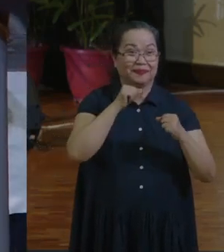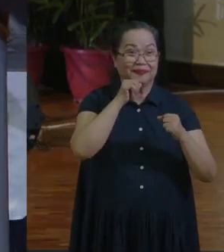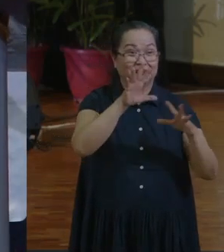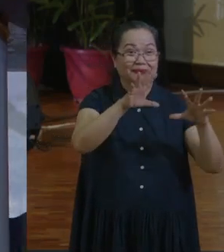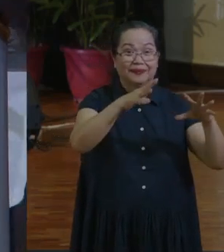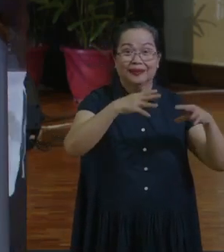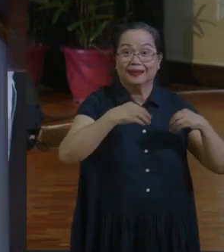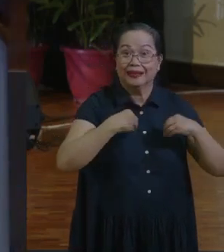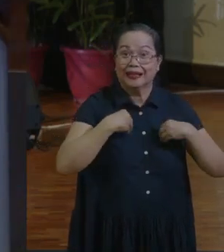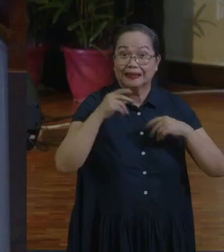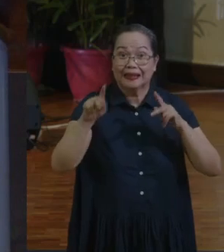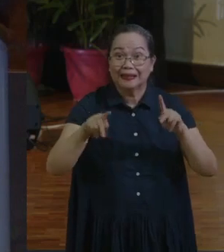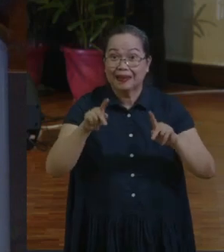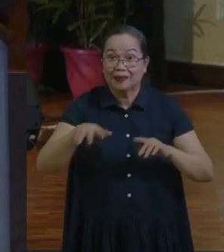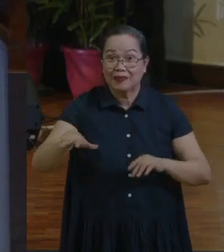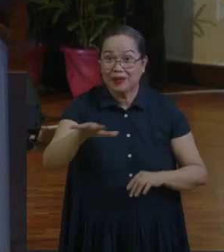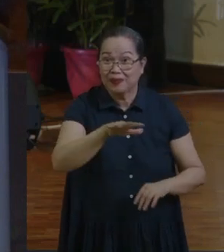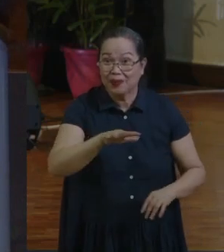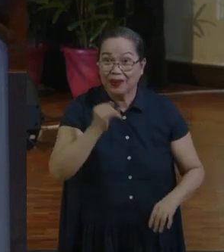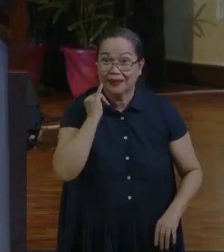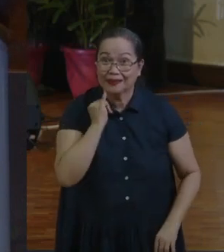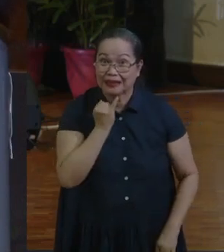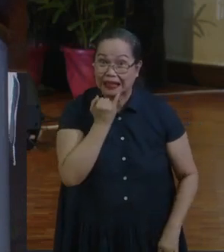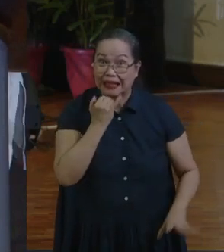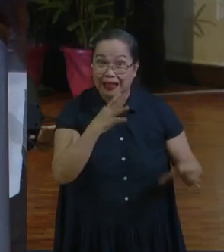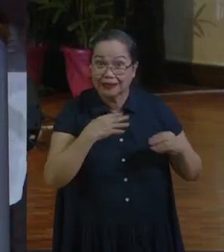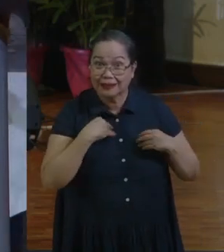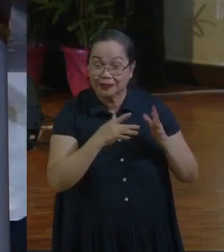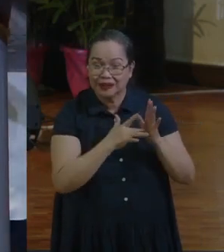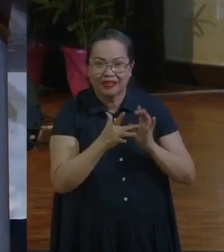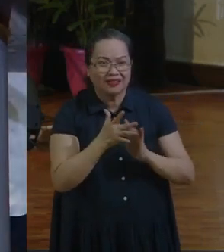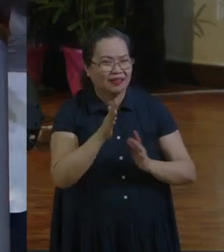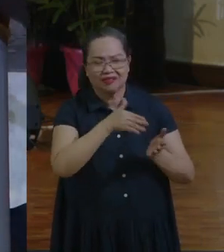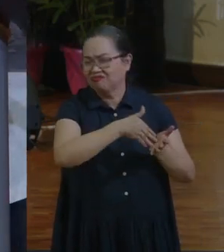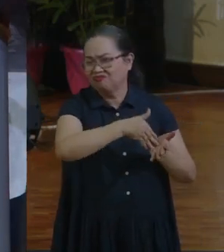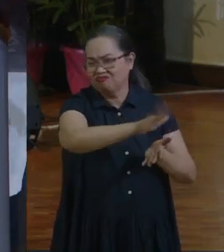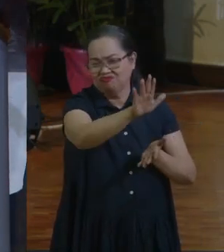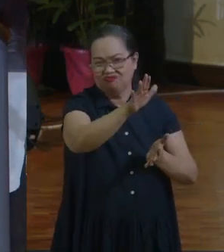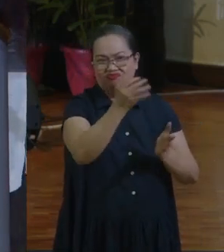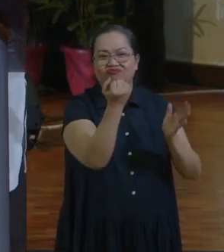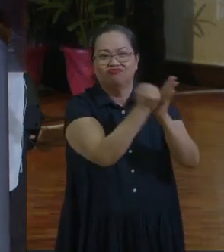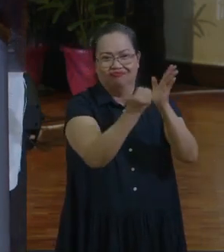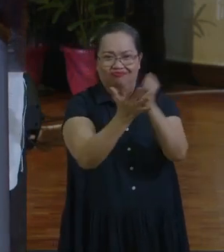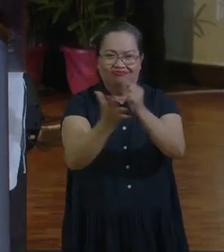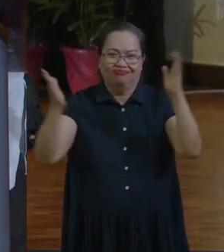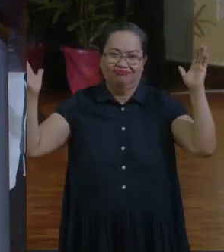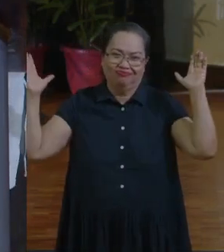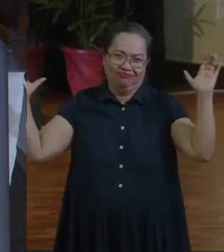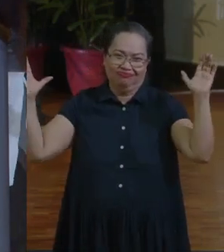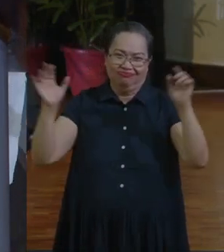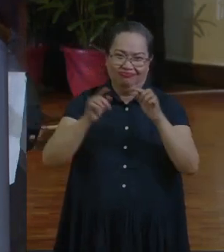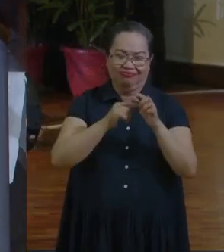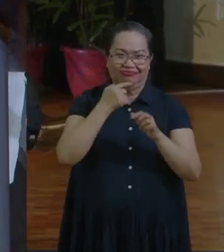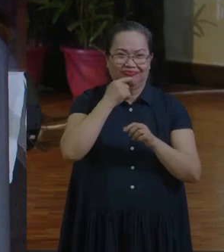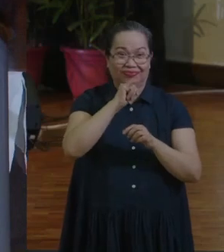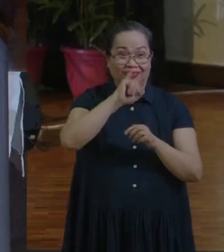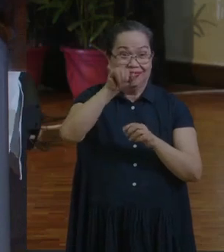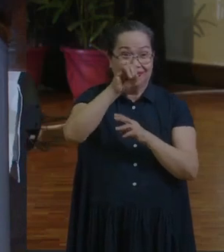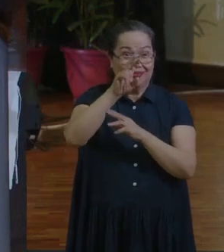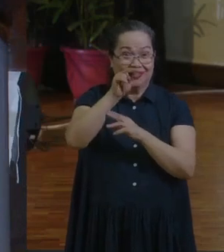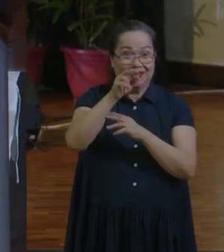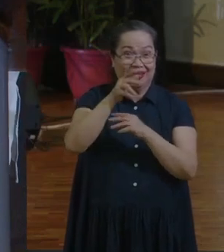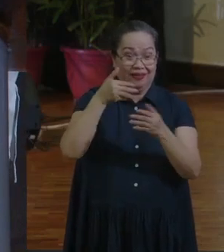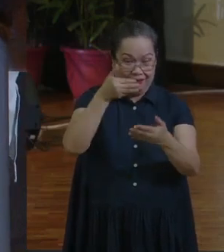tinanggap ng kanyang mga sariling kababayan at kalahi. Ang sabi sa John 1:11, He came into His